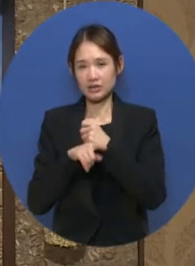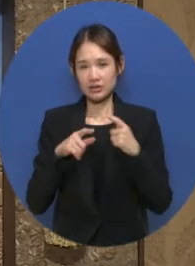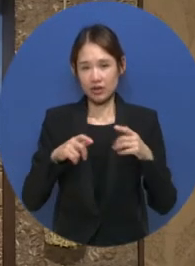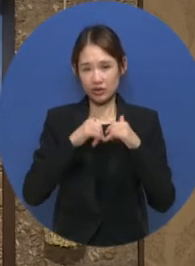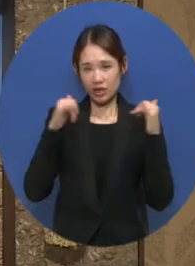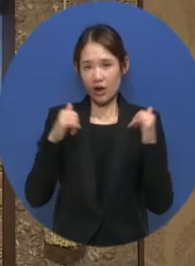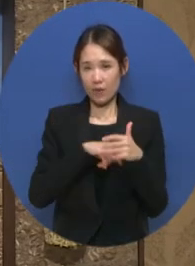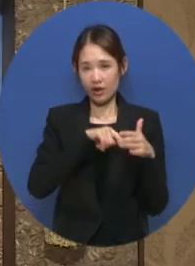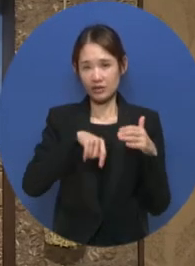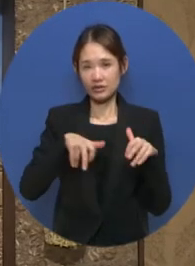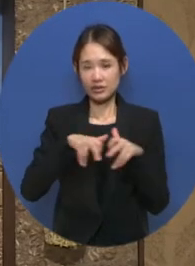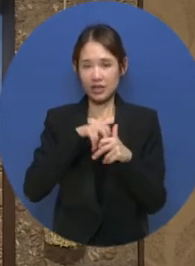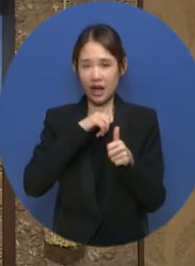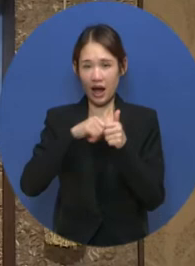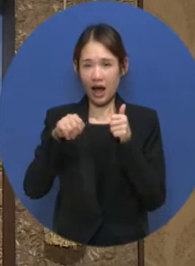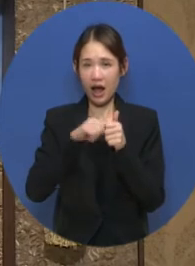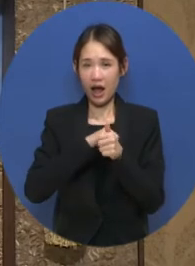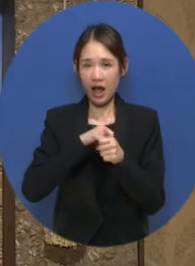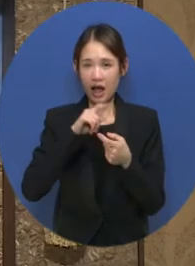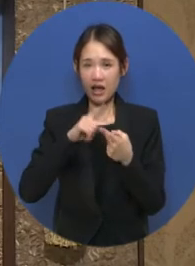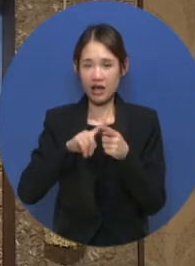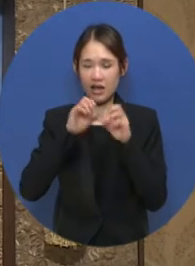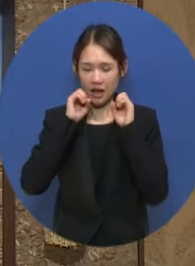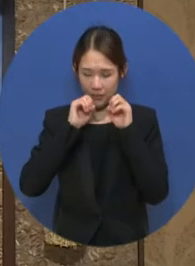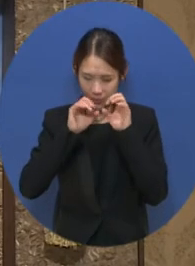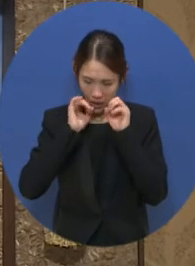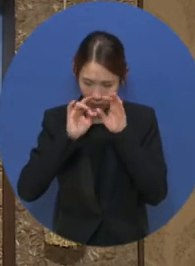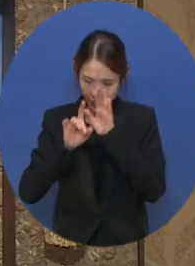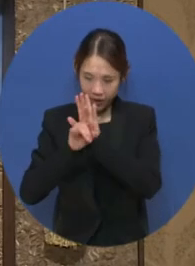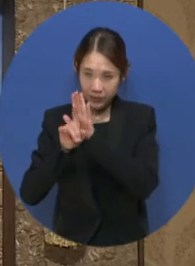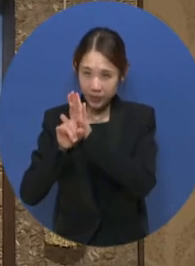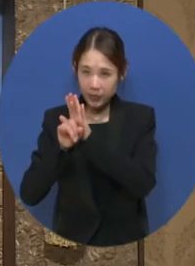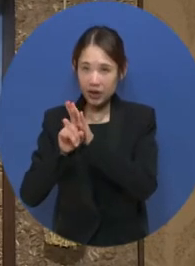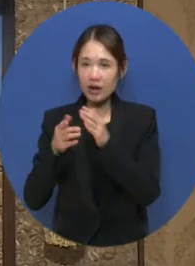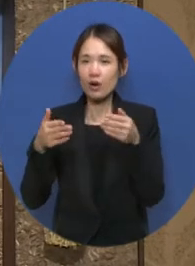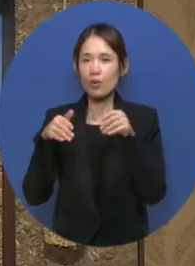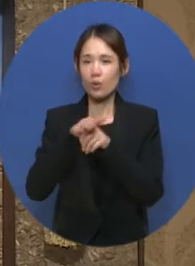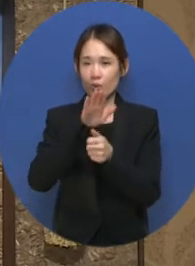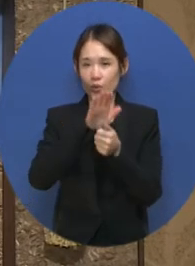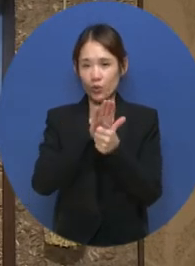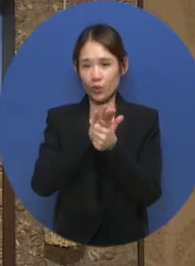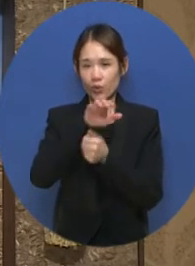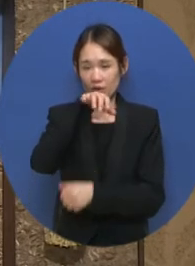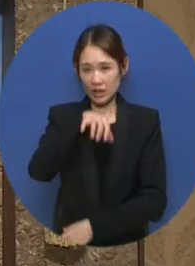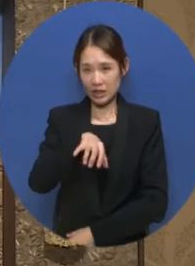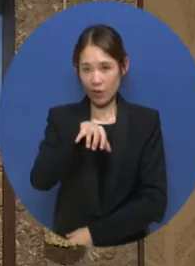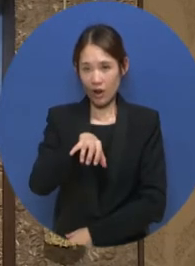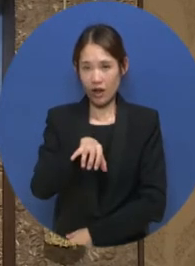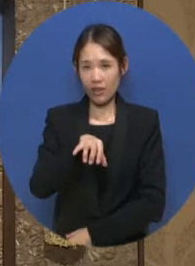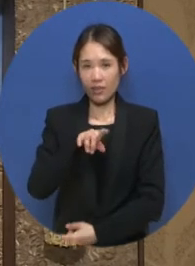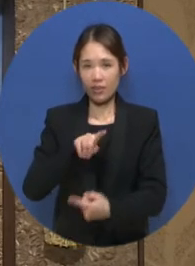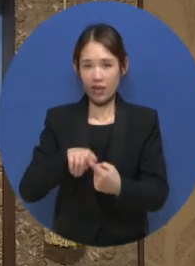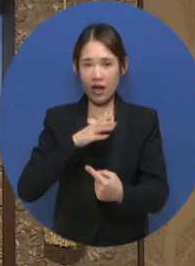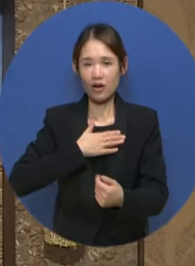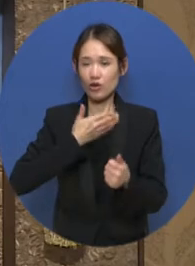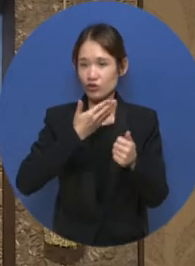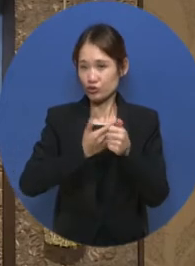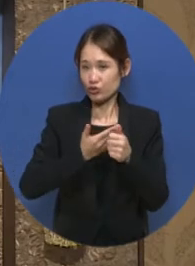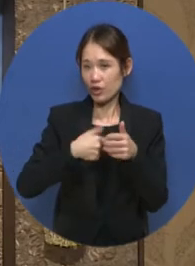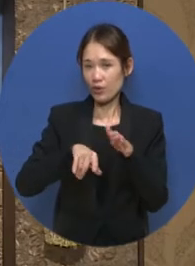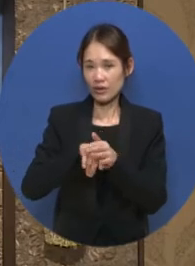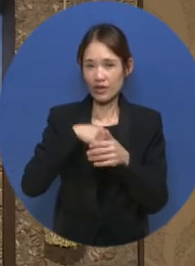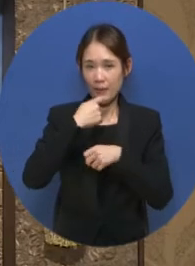내에서 장애 학대에 대해서 알리기도 하고 또 기간이 어떤 역할을 하는 곳인지도 조금 학기 위해서 4